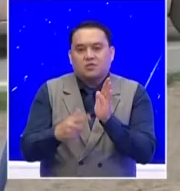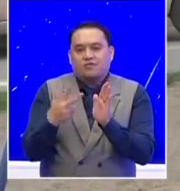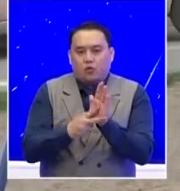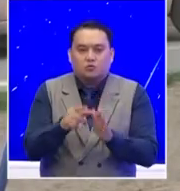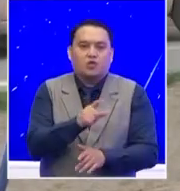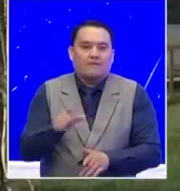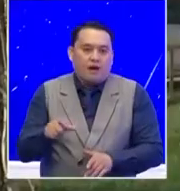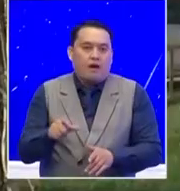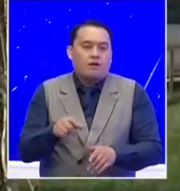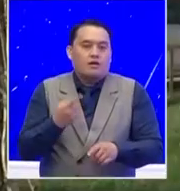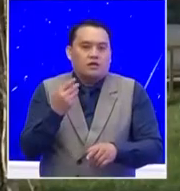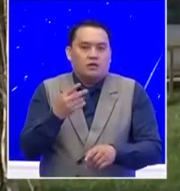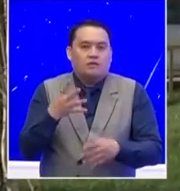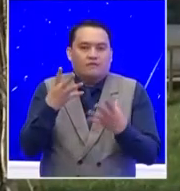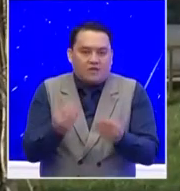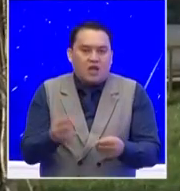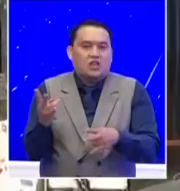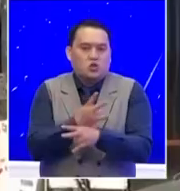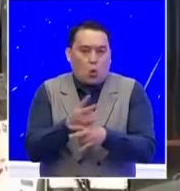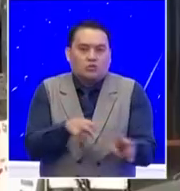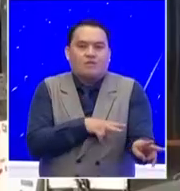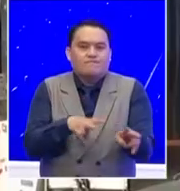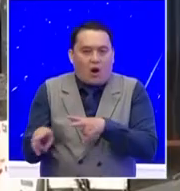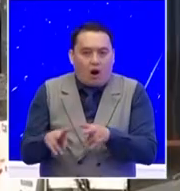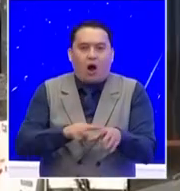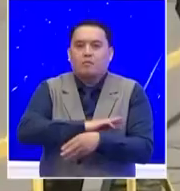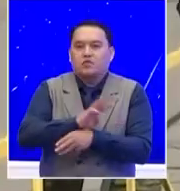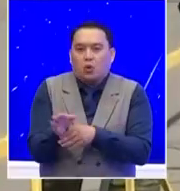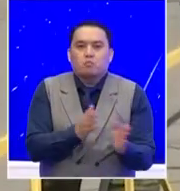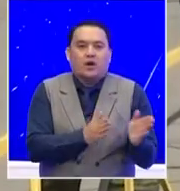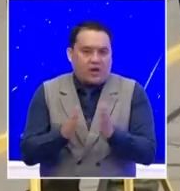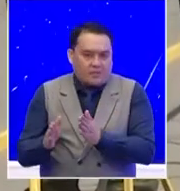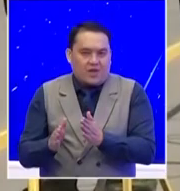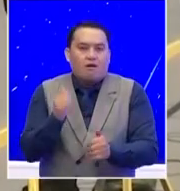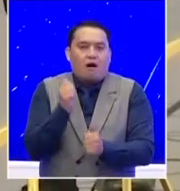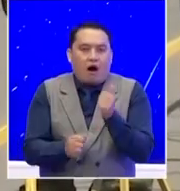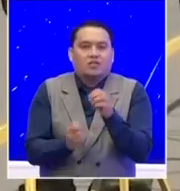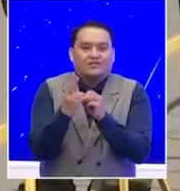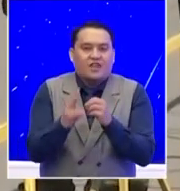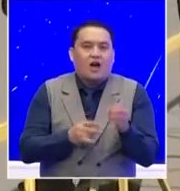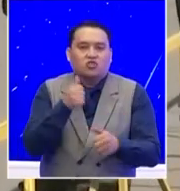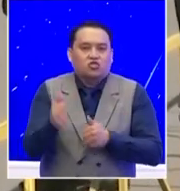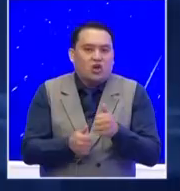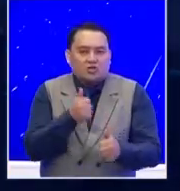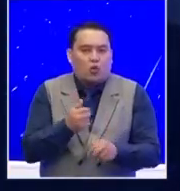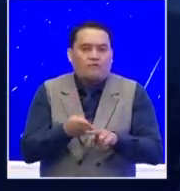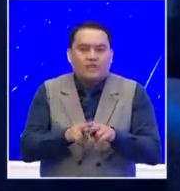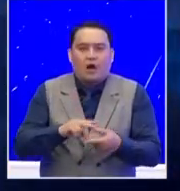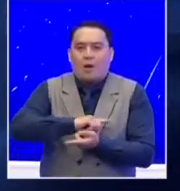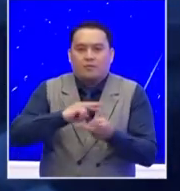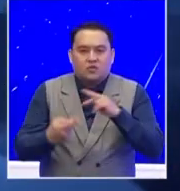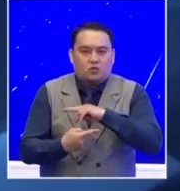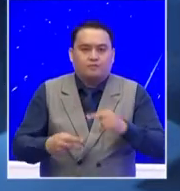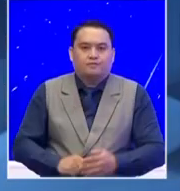человек. Они денно и ночно патрулируют объекты и обеспечивают порядок. Каждые 12 часов одна смена заменяет другую. Тамир